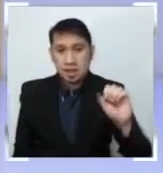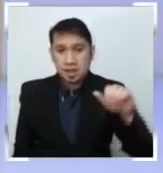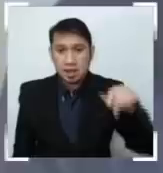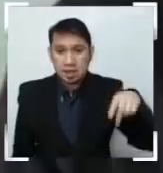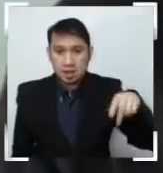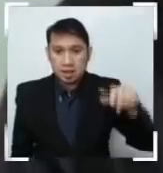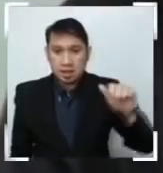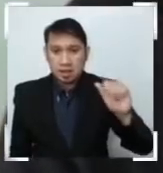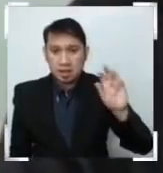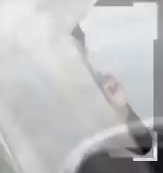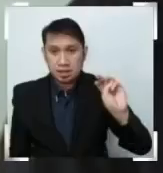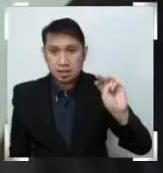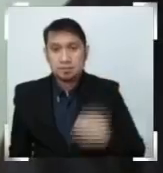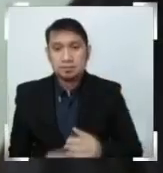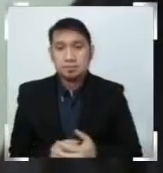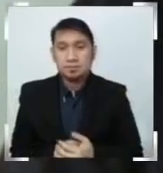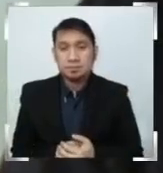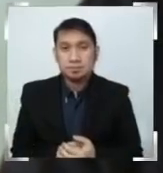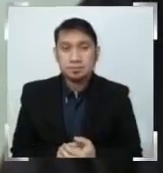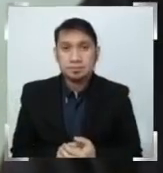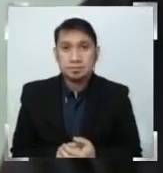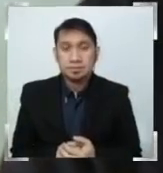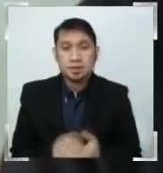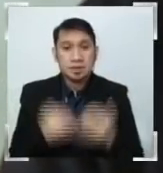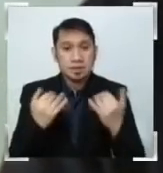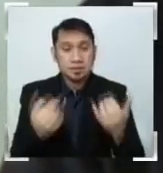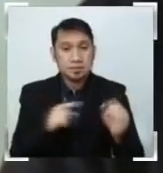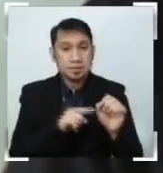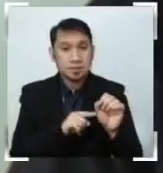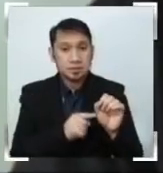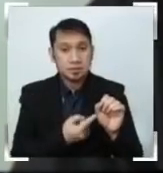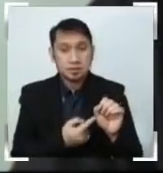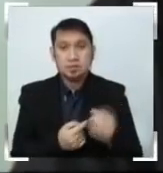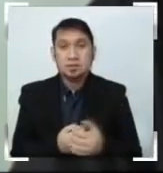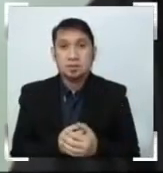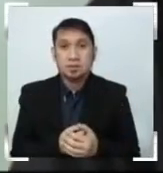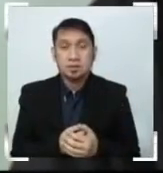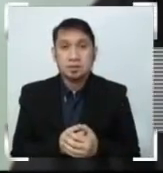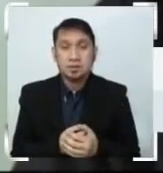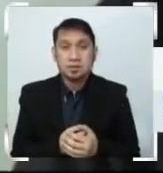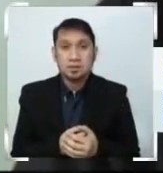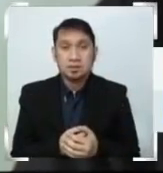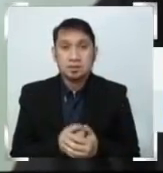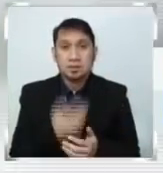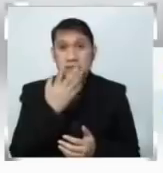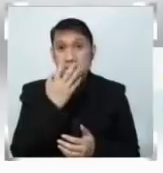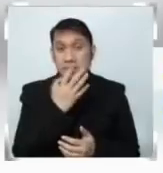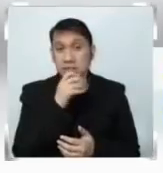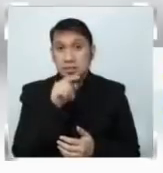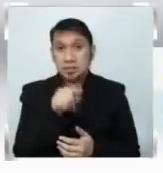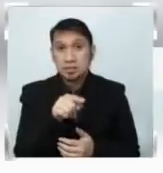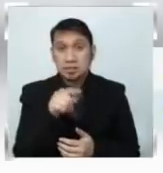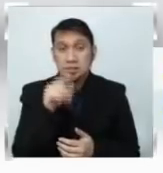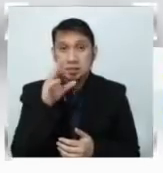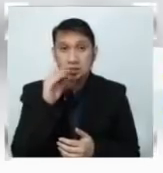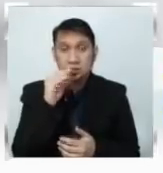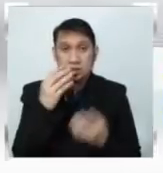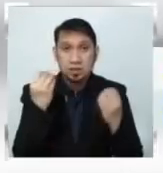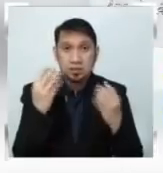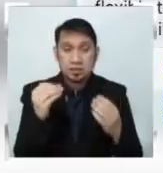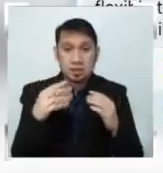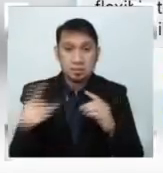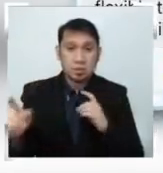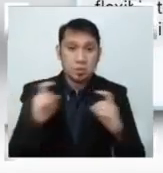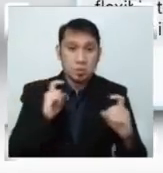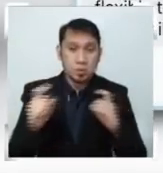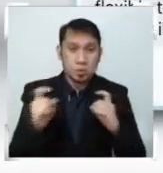Veneracion. Nag-start po siya, I believe, late. Inis na si Clarco Ramirez sa dami ng mga text message mula